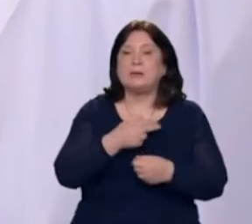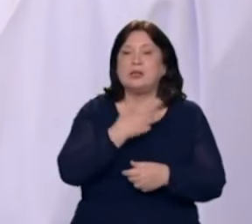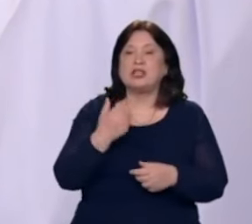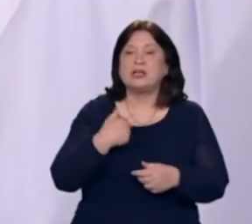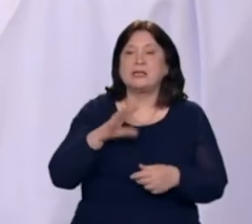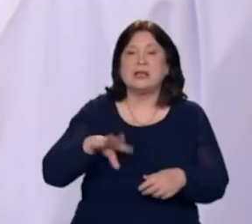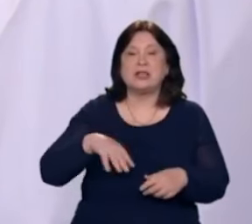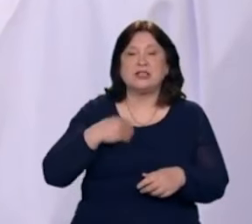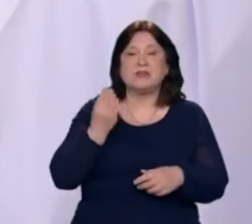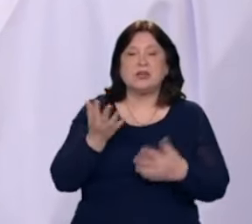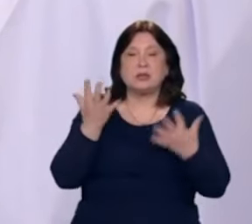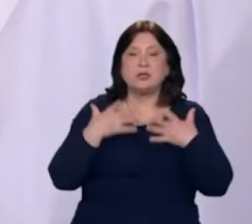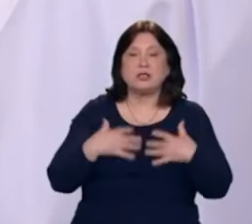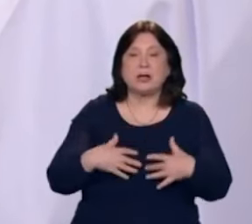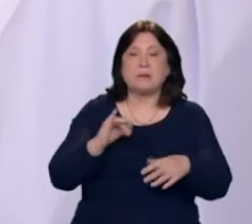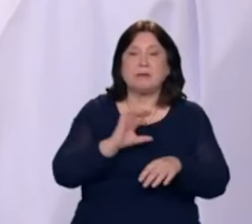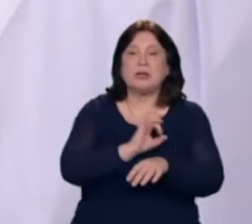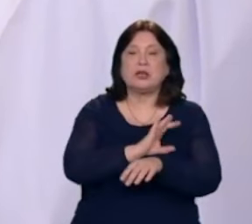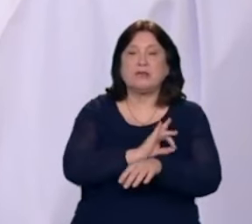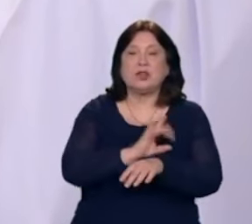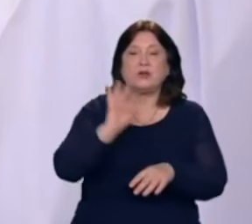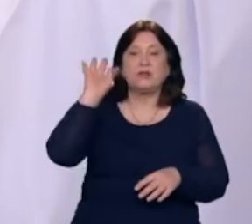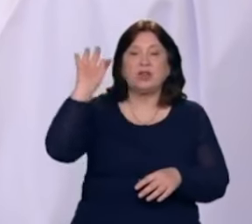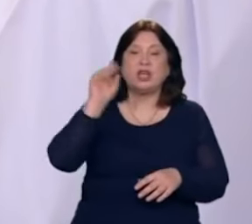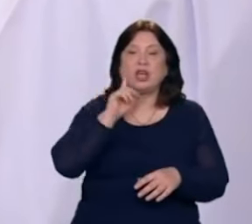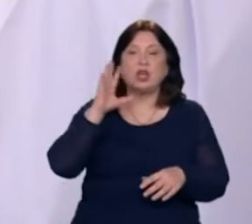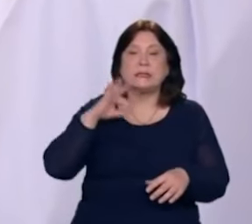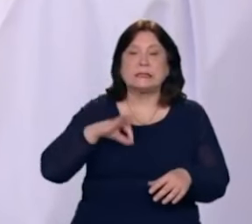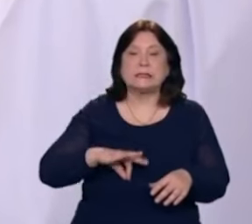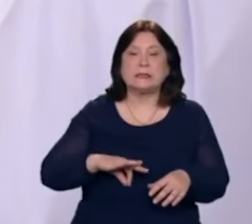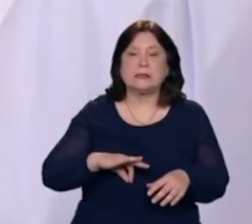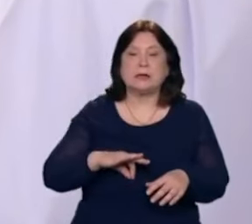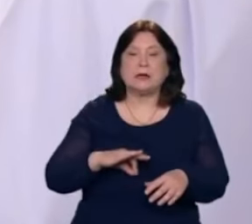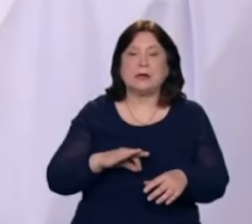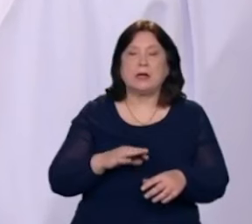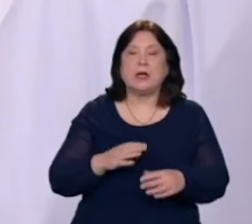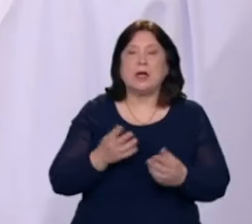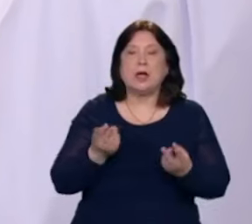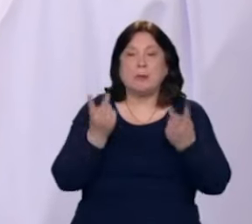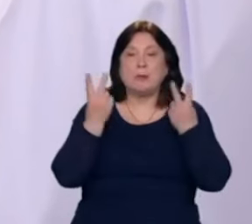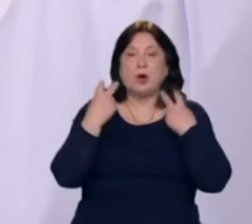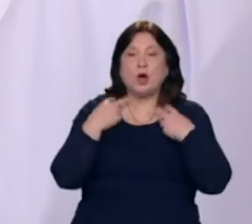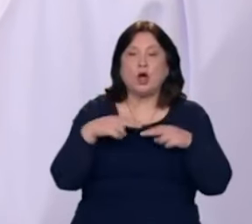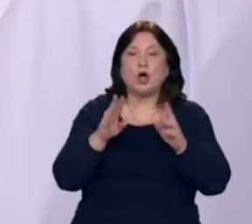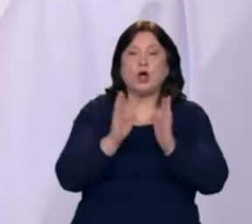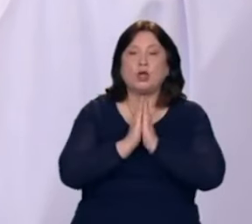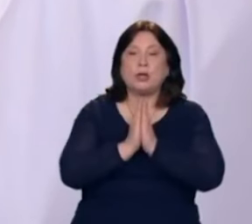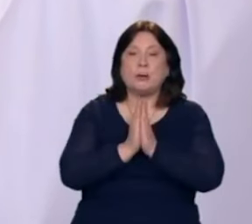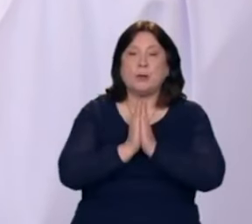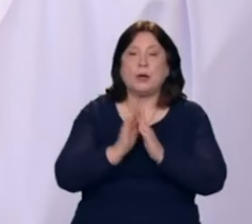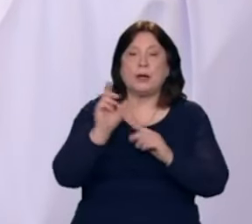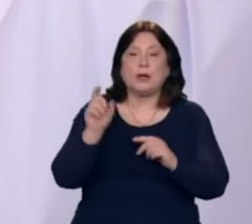ką twojego syna pokornie cię